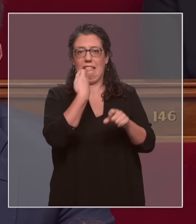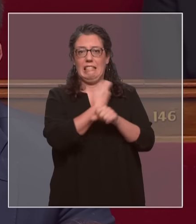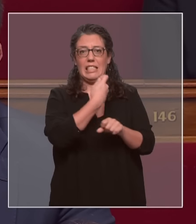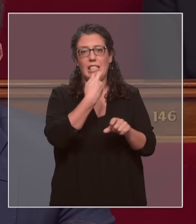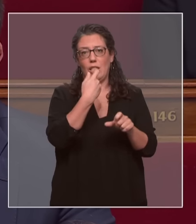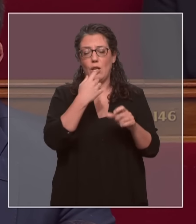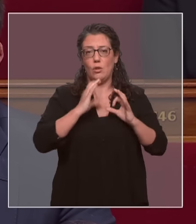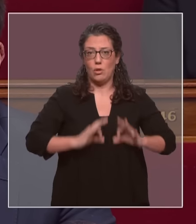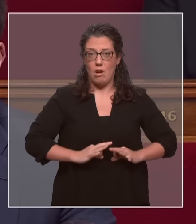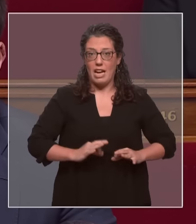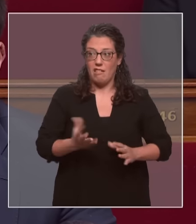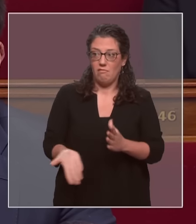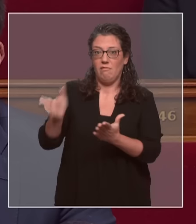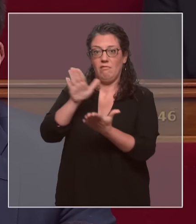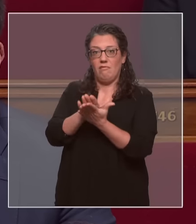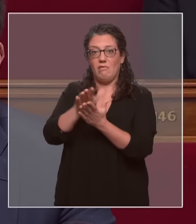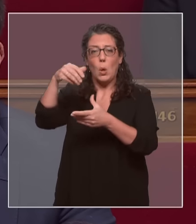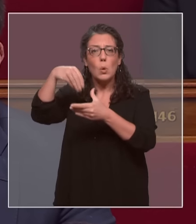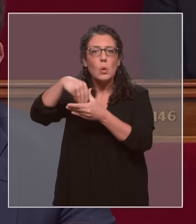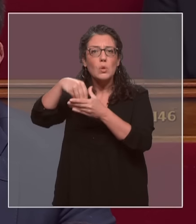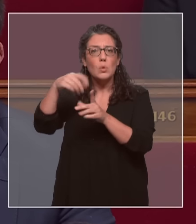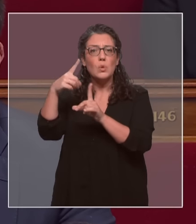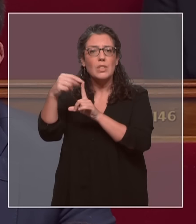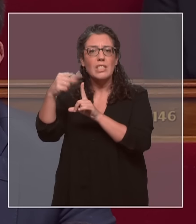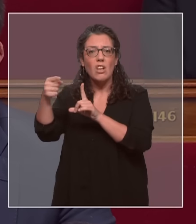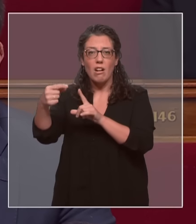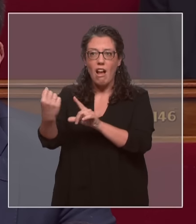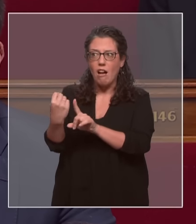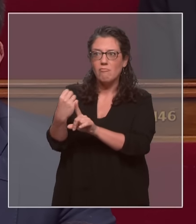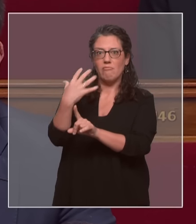TikTok qui font la promotion du suicide, de